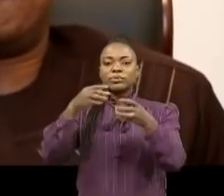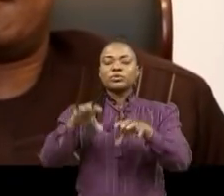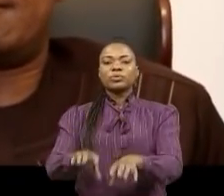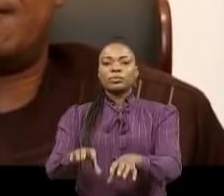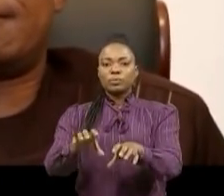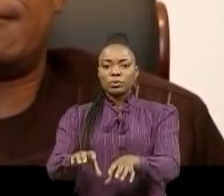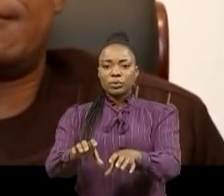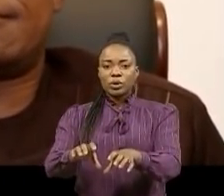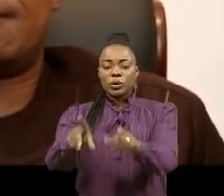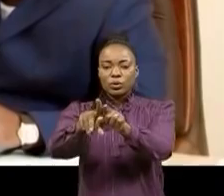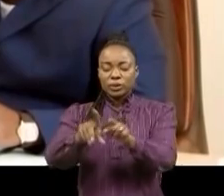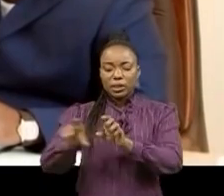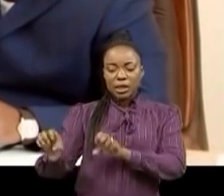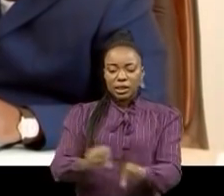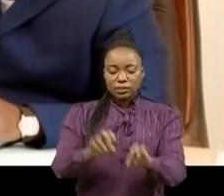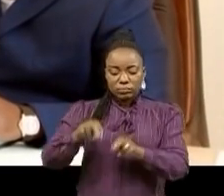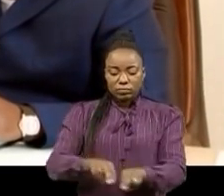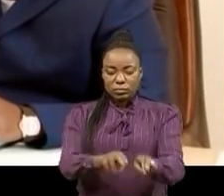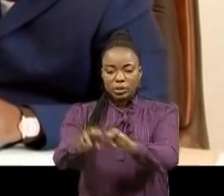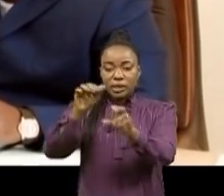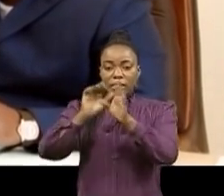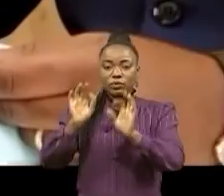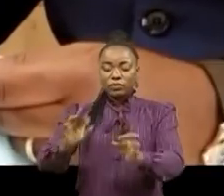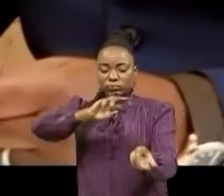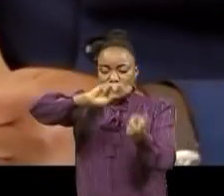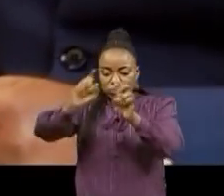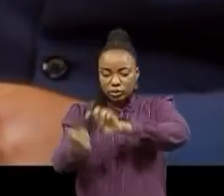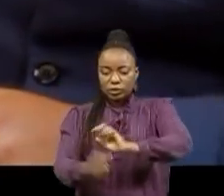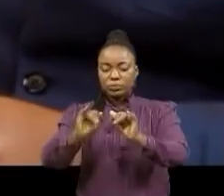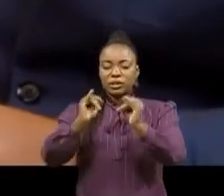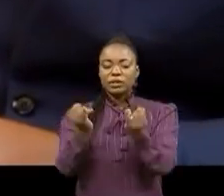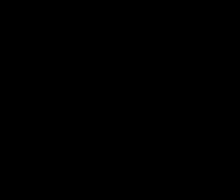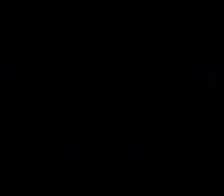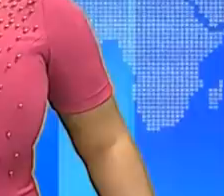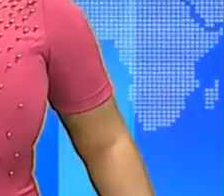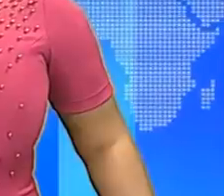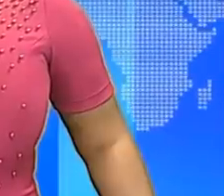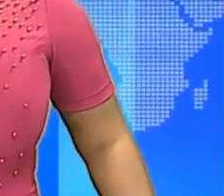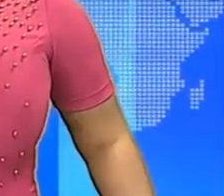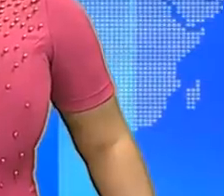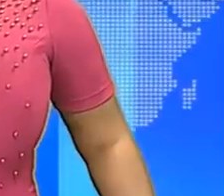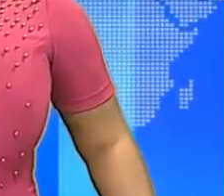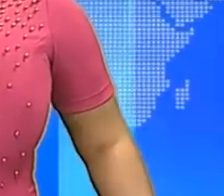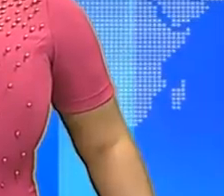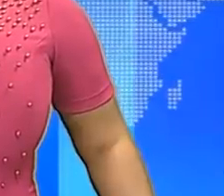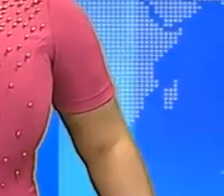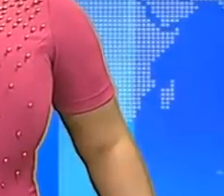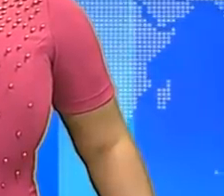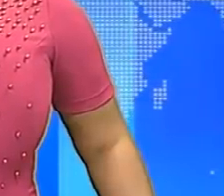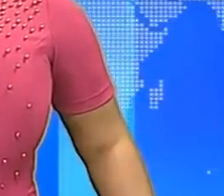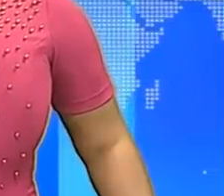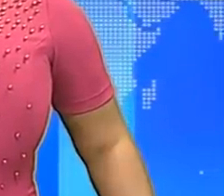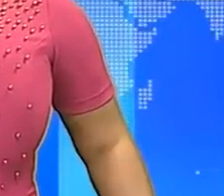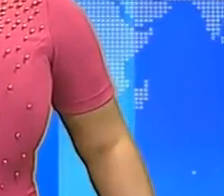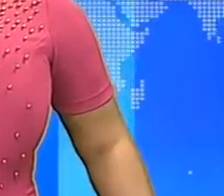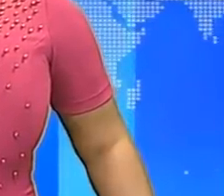du Congo d'être un acteur stratégique dans cette nouvelle révolution industrielle. Les pays des pharaons est en froid